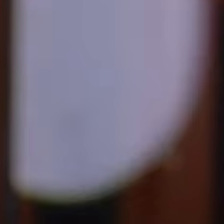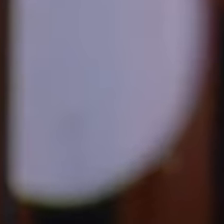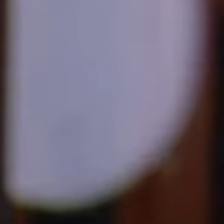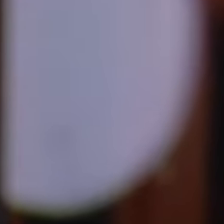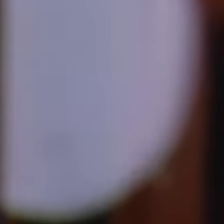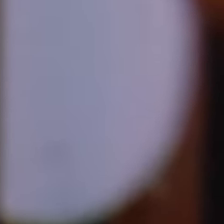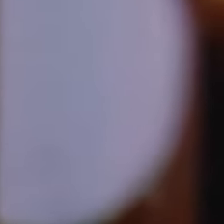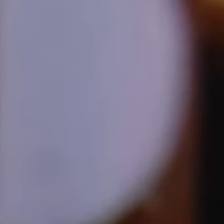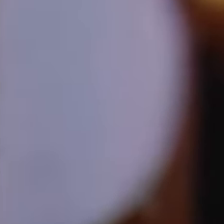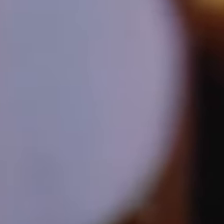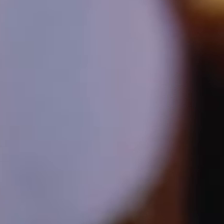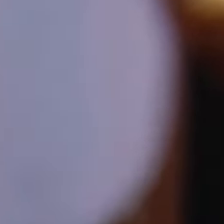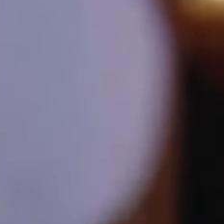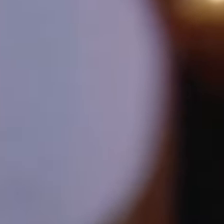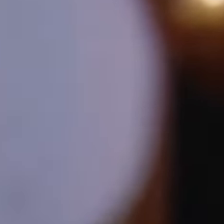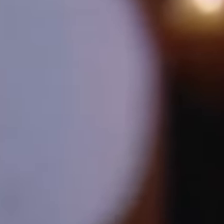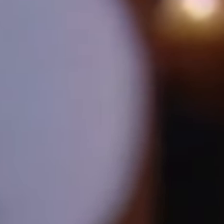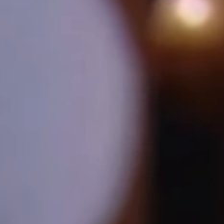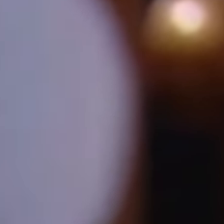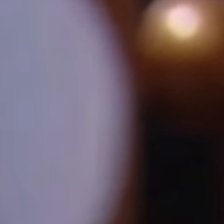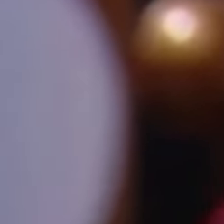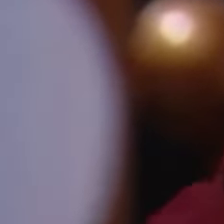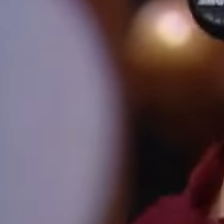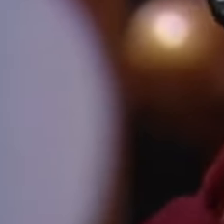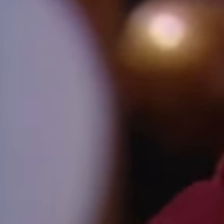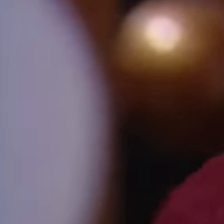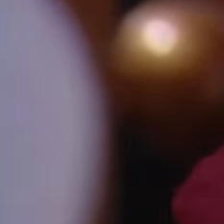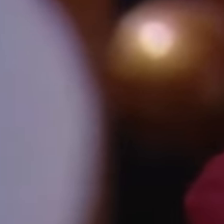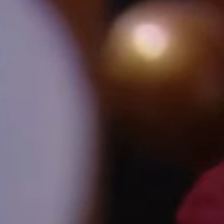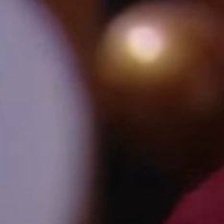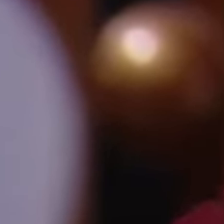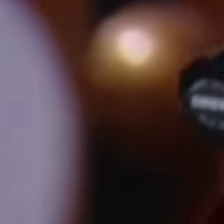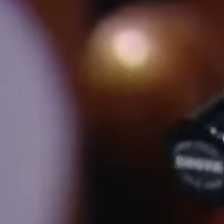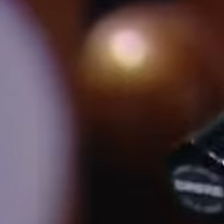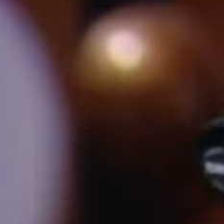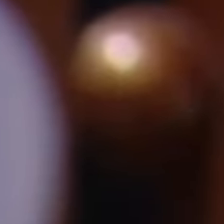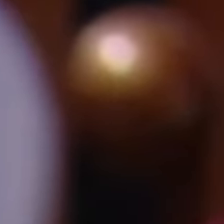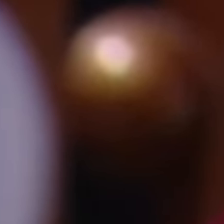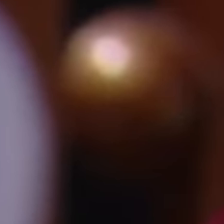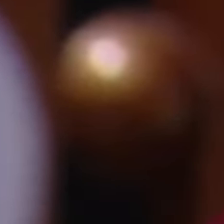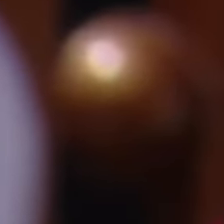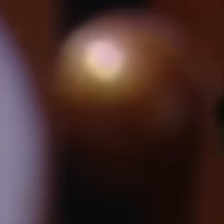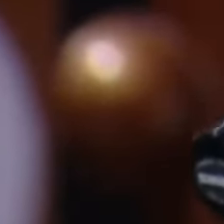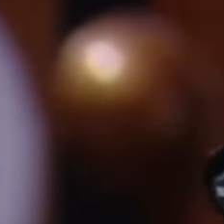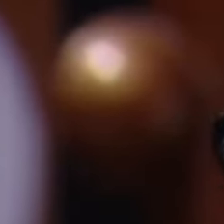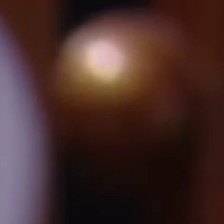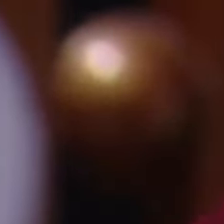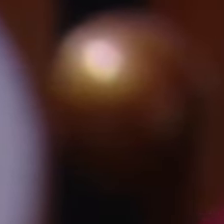نبينا يا صلاة الزين يا صلاة الزين يا